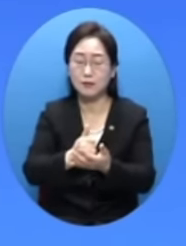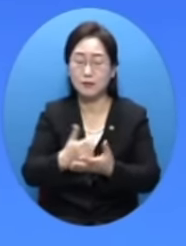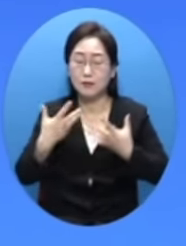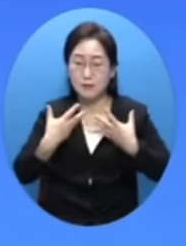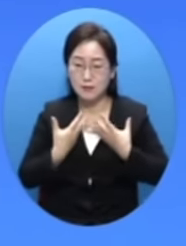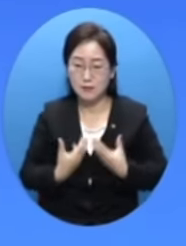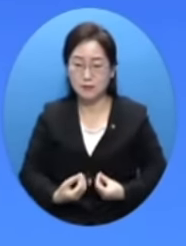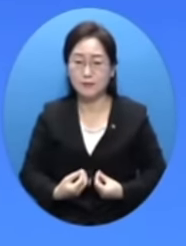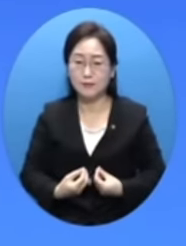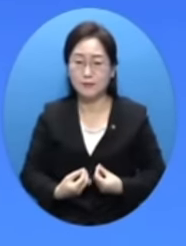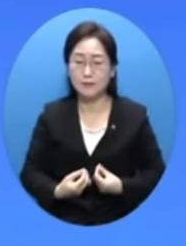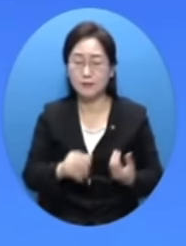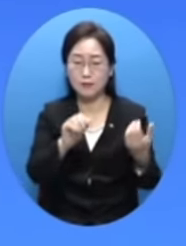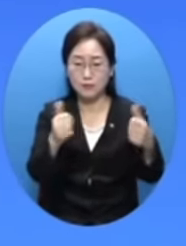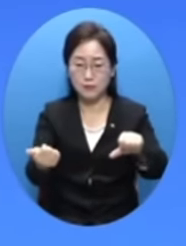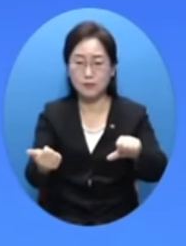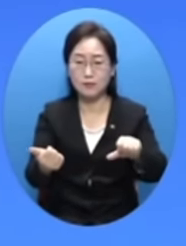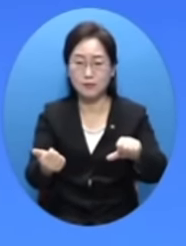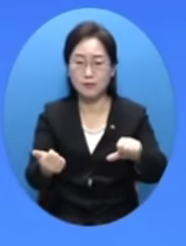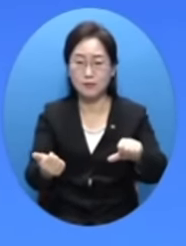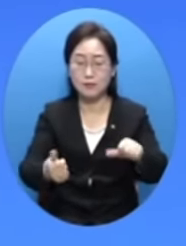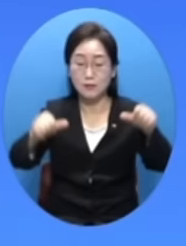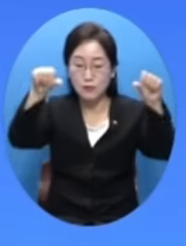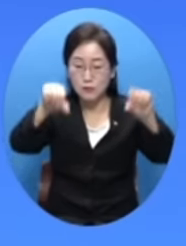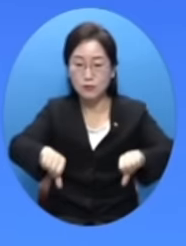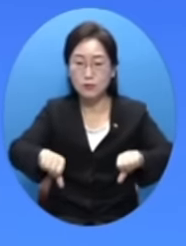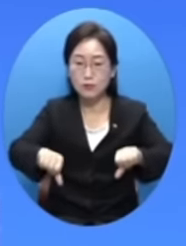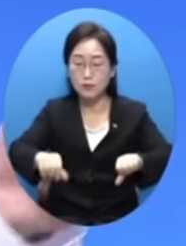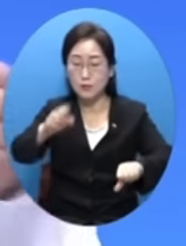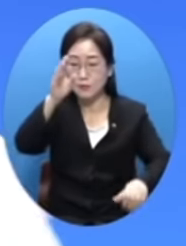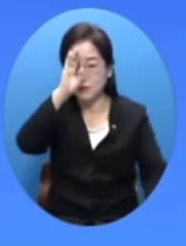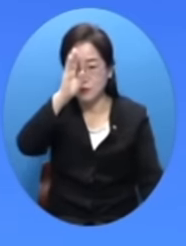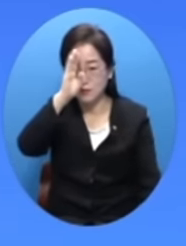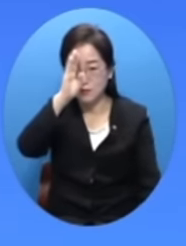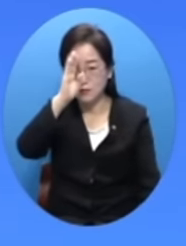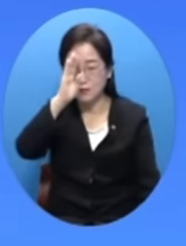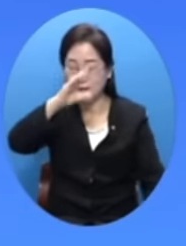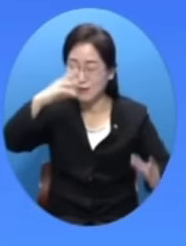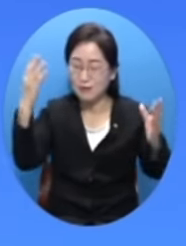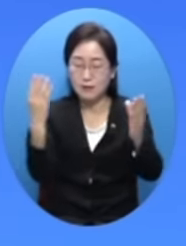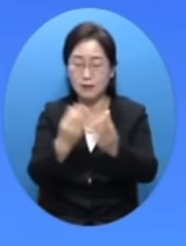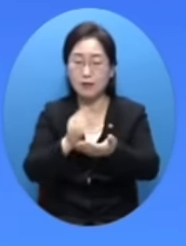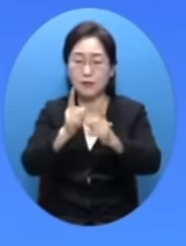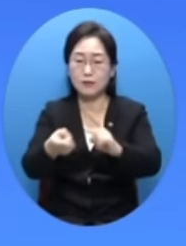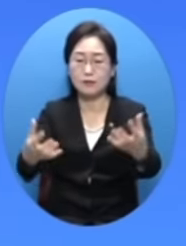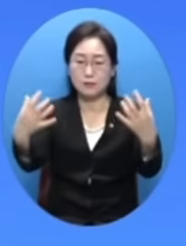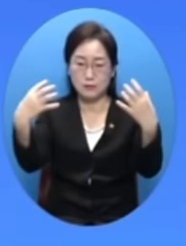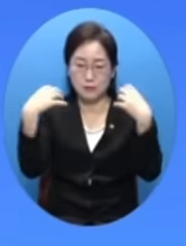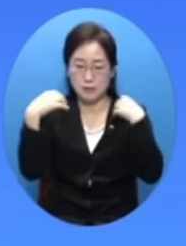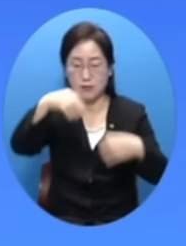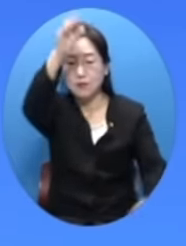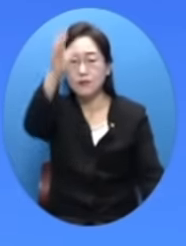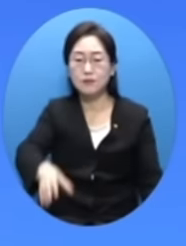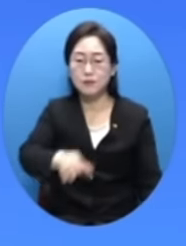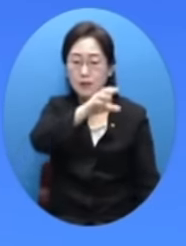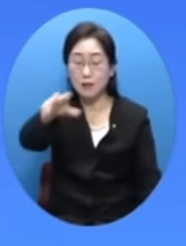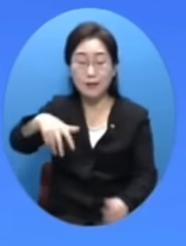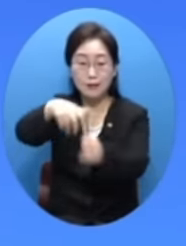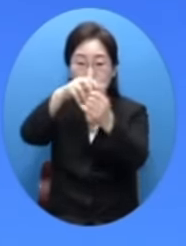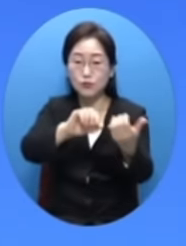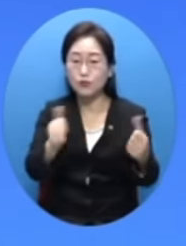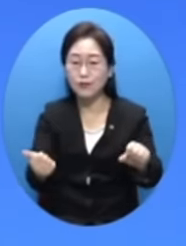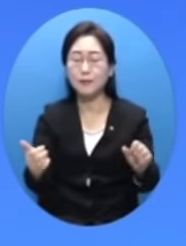절망, 죽음, 저주, 질병을 다 대신 짊어지시고 십자가에 달려 돌아가심으로